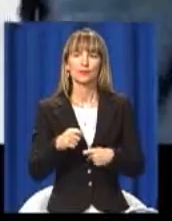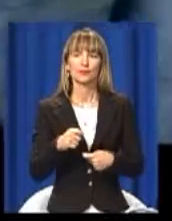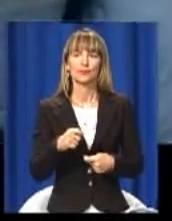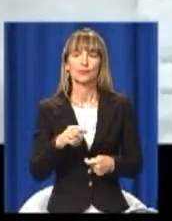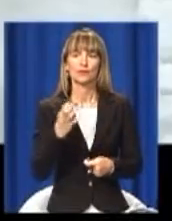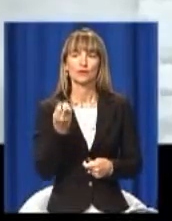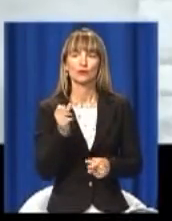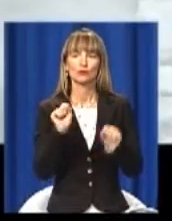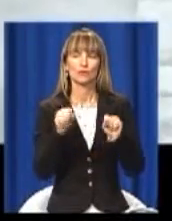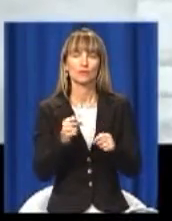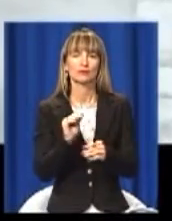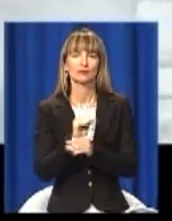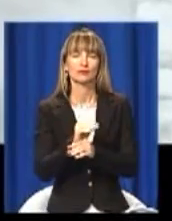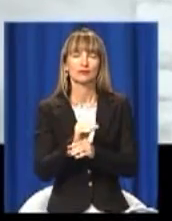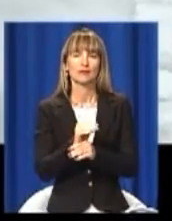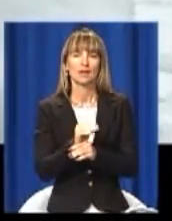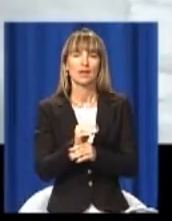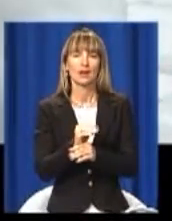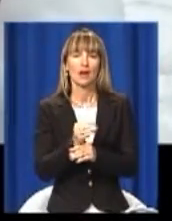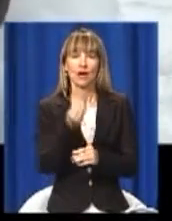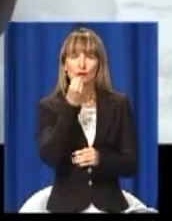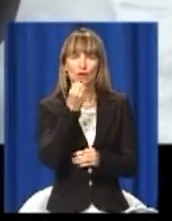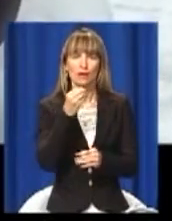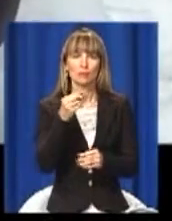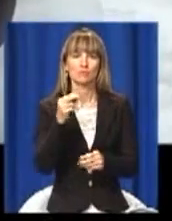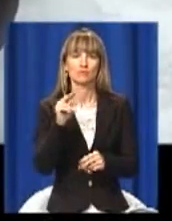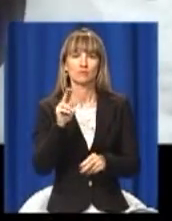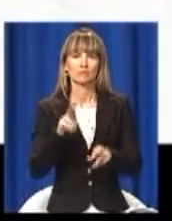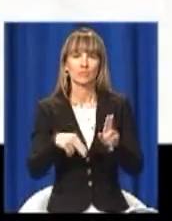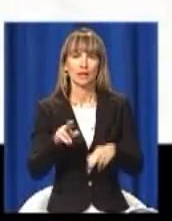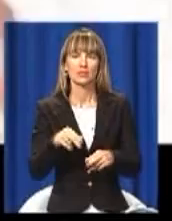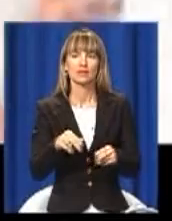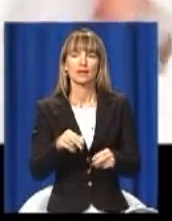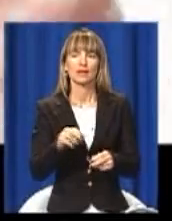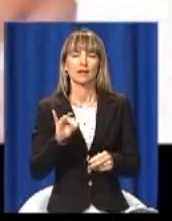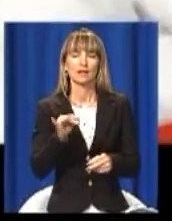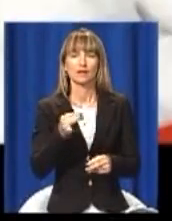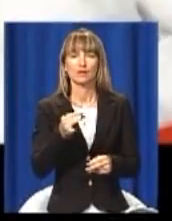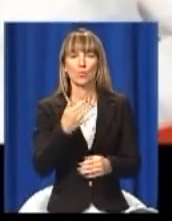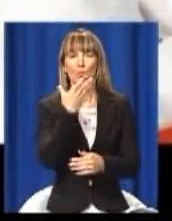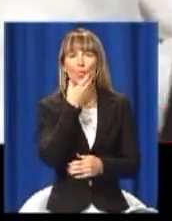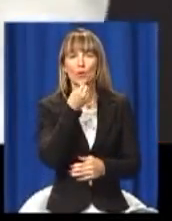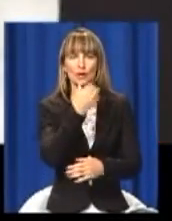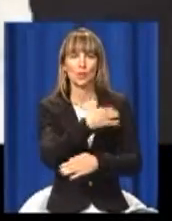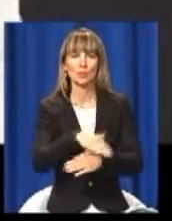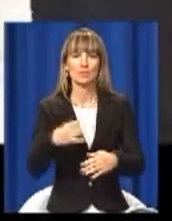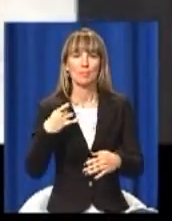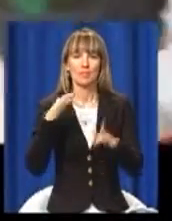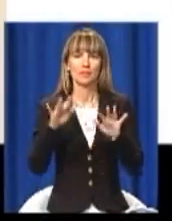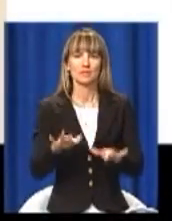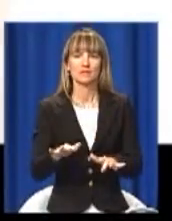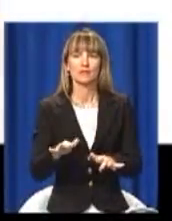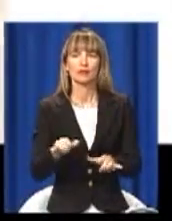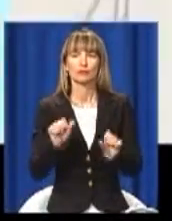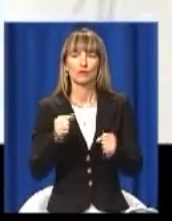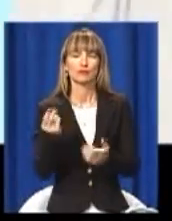у якій розведені фарби або харчові барвники. І вперед прикрашати барвами білосніжні вулиці. Сніжний дартс. Намалюйте на